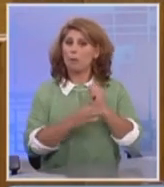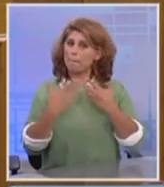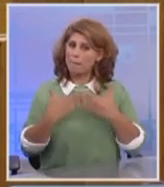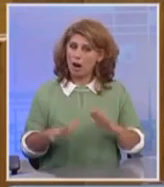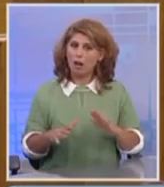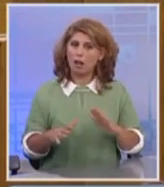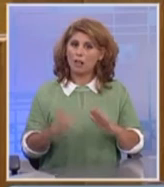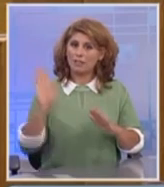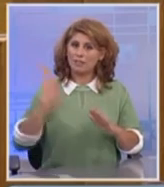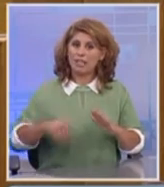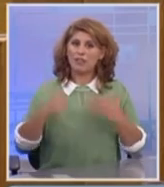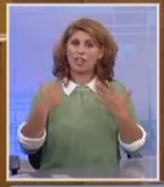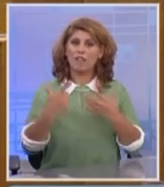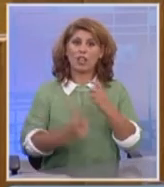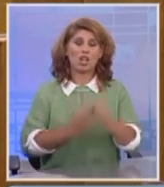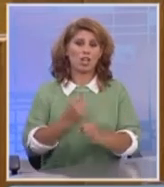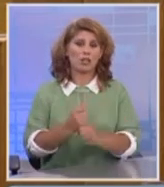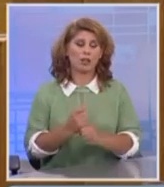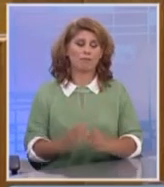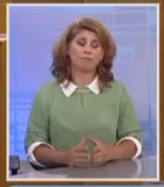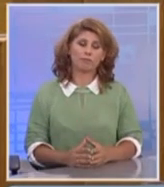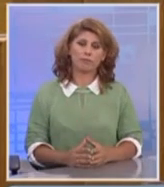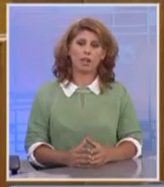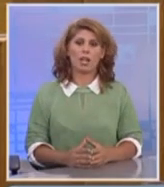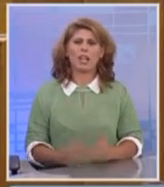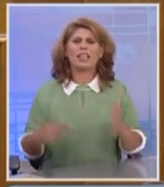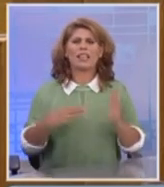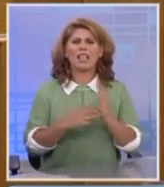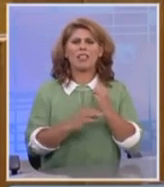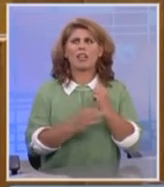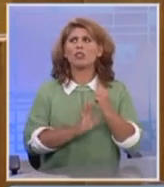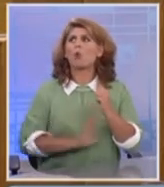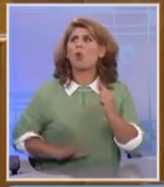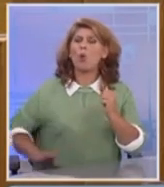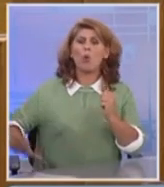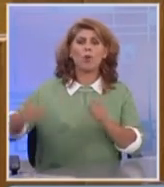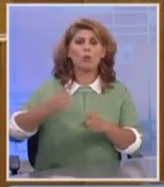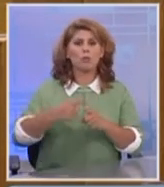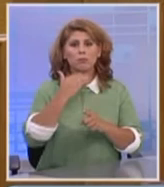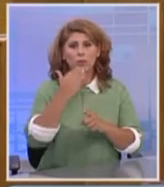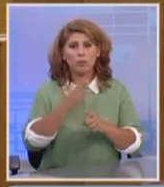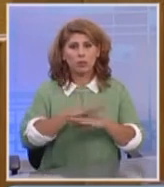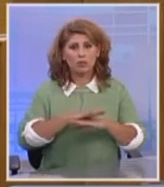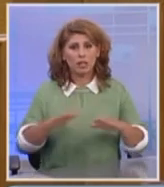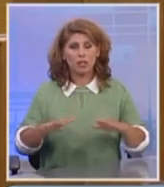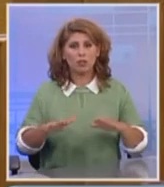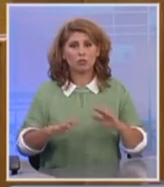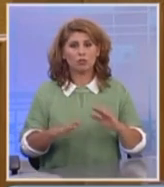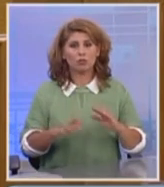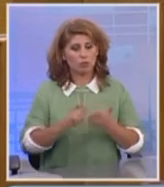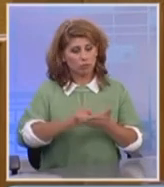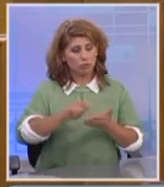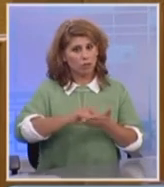τους την τελευταία επταετία, με τους χιλιάδες διδάκτορες σε όλη την Ελλάδα που δεν μπορούν να ολοκληρώσουν τις διατριβές